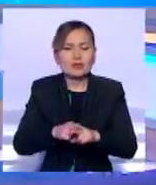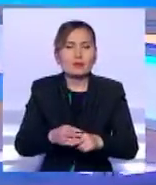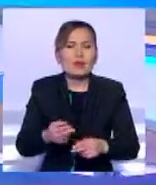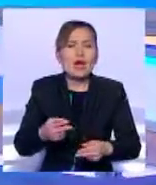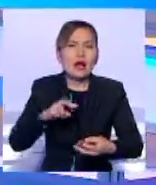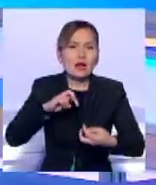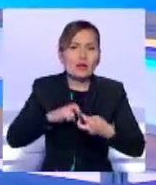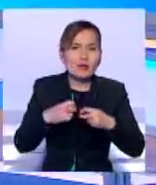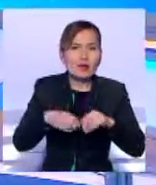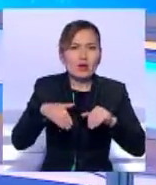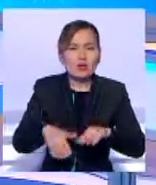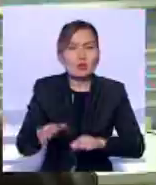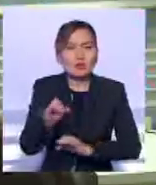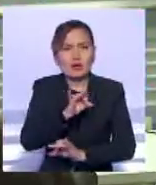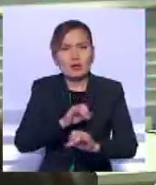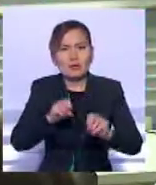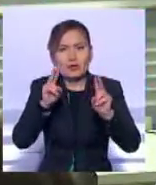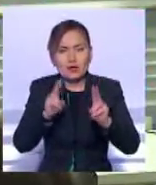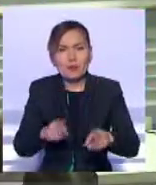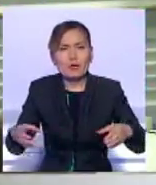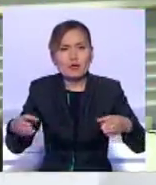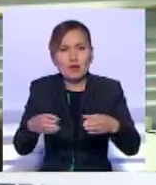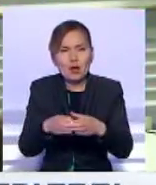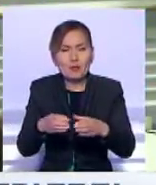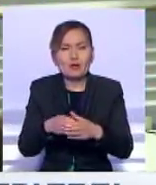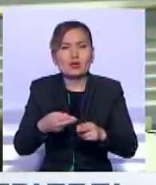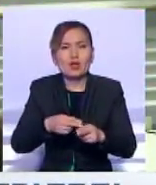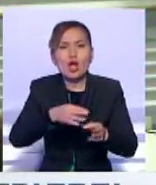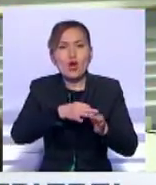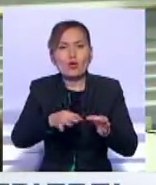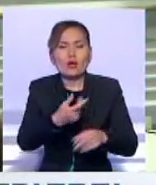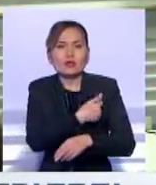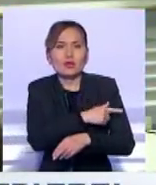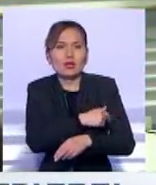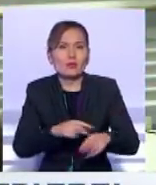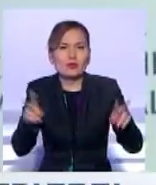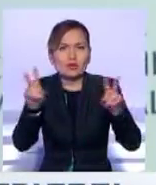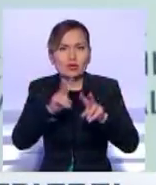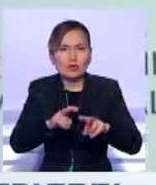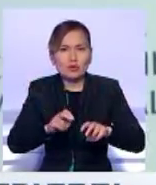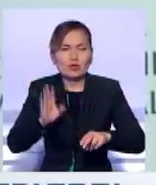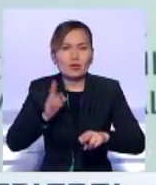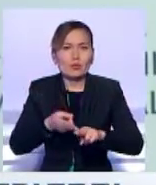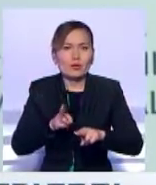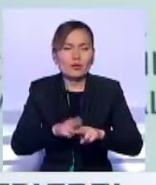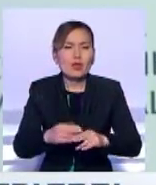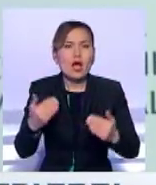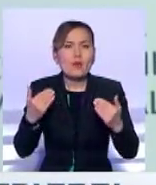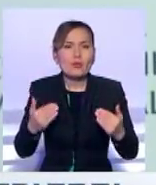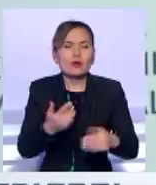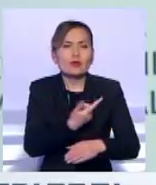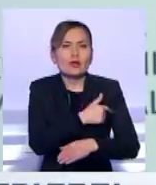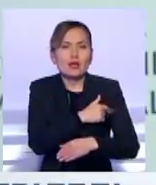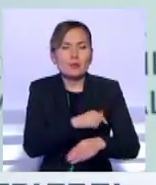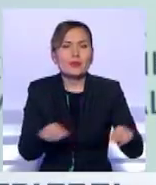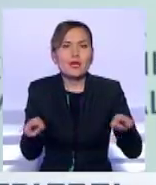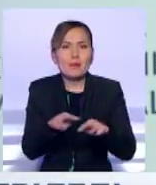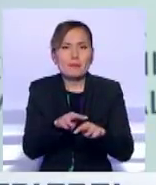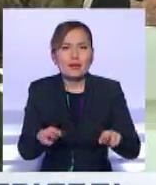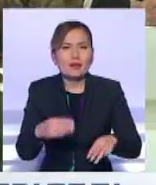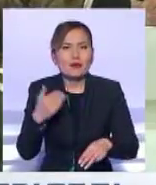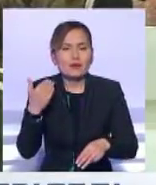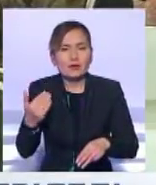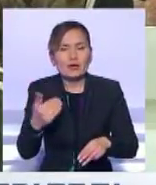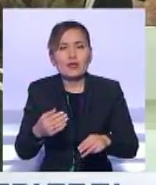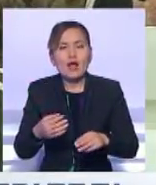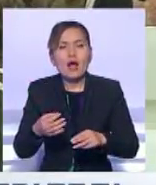етудегі кідіріс мәселесі назарға алынып, арнайы құрылған топ мүшелері өңірлерге тексеру жұмыстарымен барады. Бүгін бұл туралы Денсаулық сақтау министрлігіне